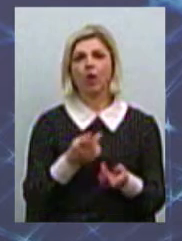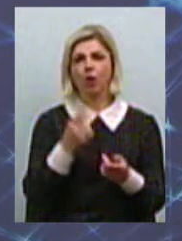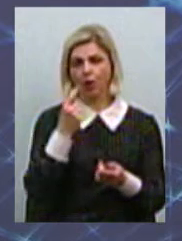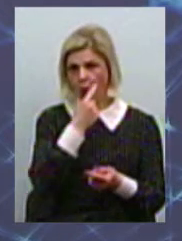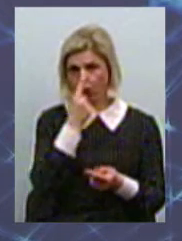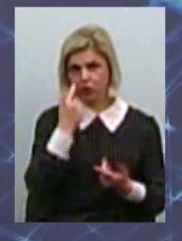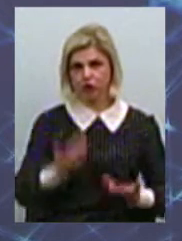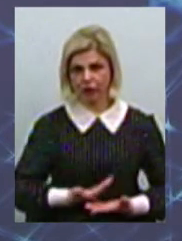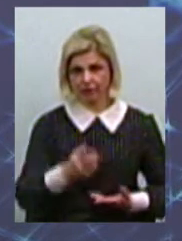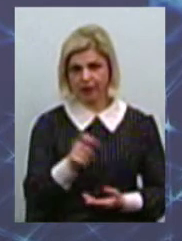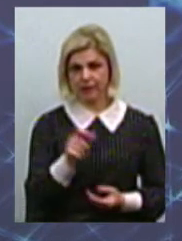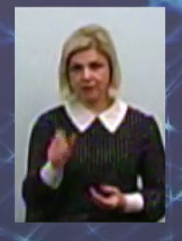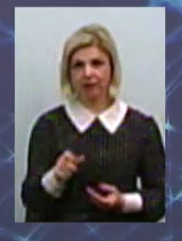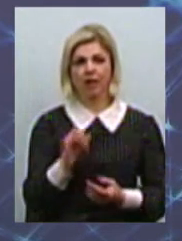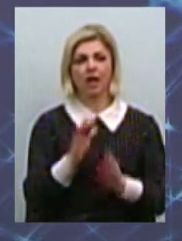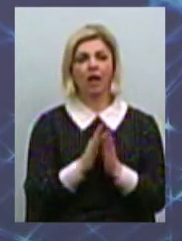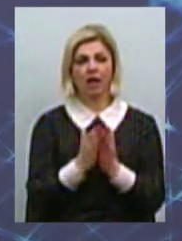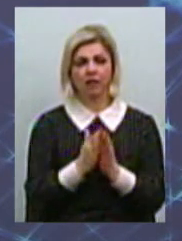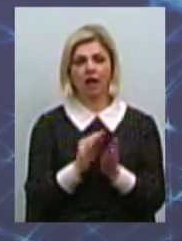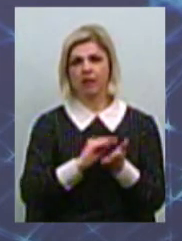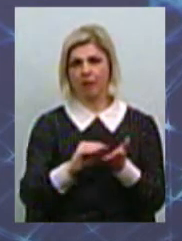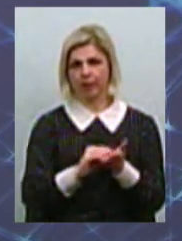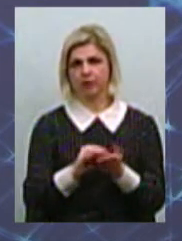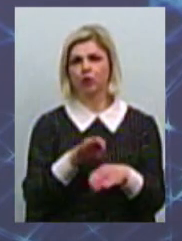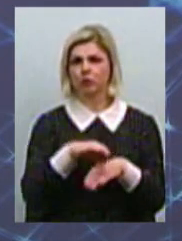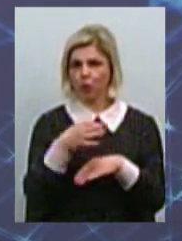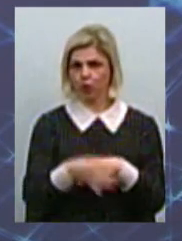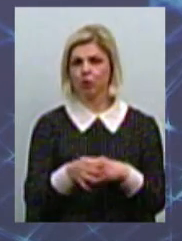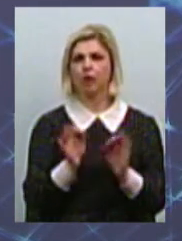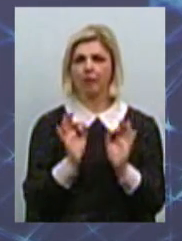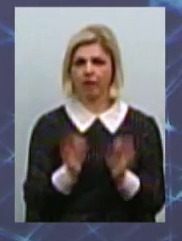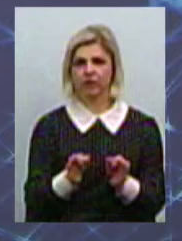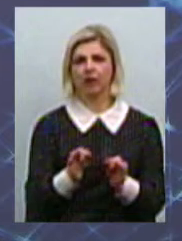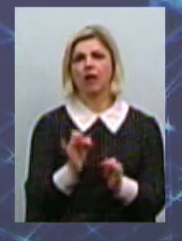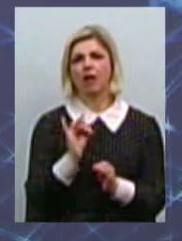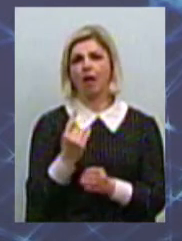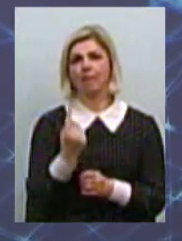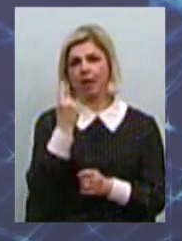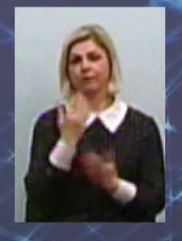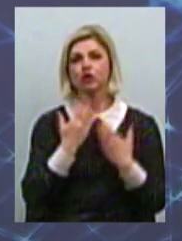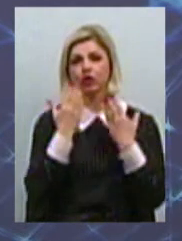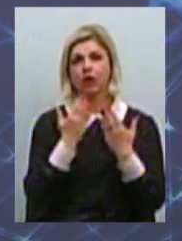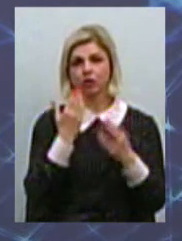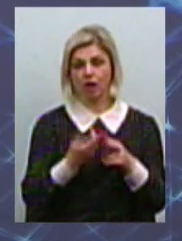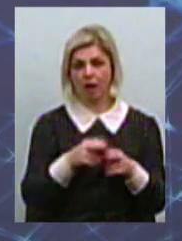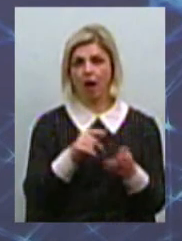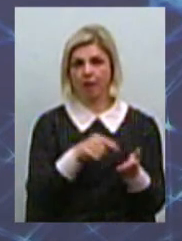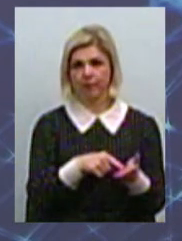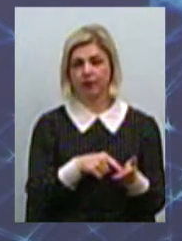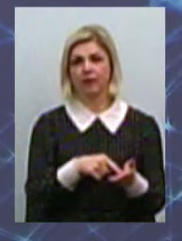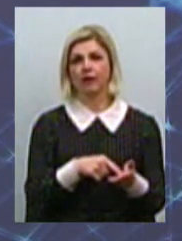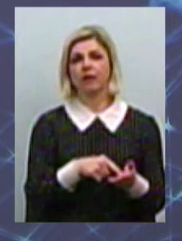очевидців, книга написана жорстко, правдиво, об'єктивно, її першими читачами і